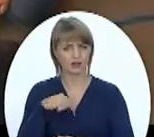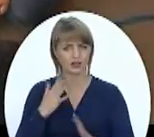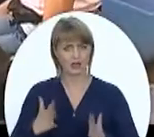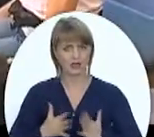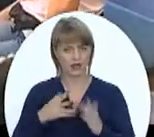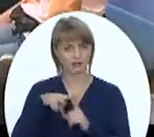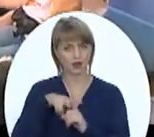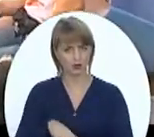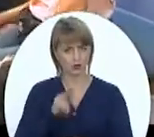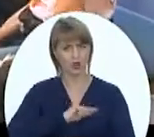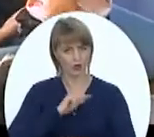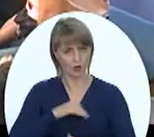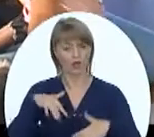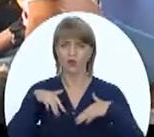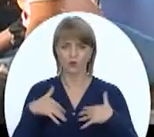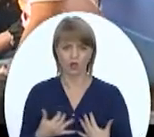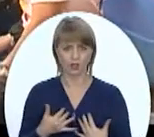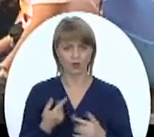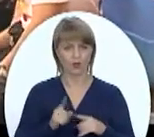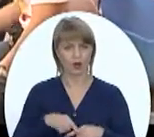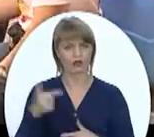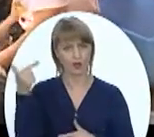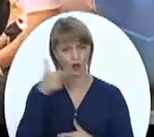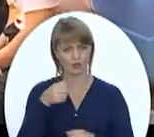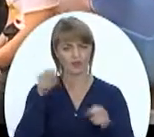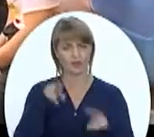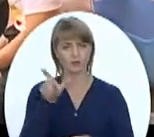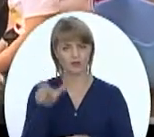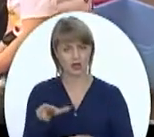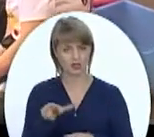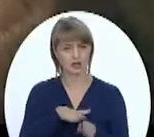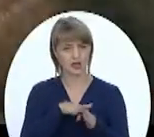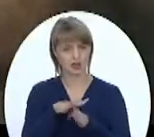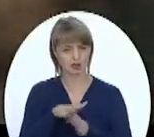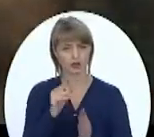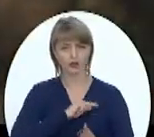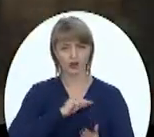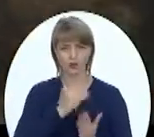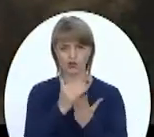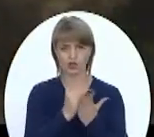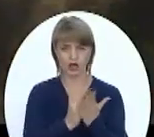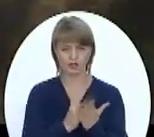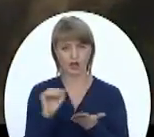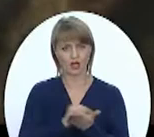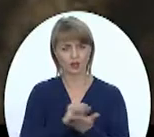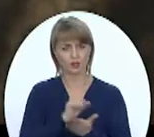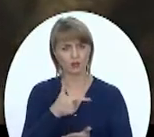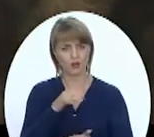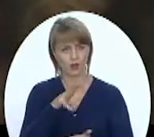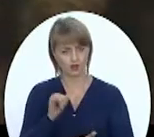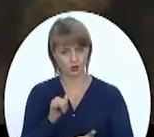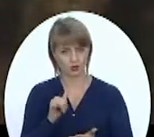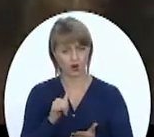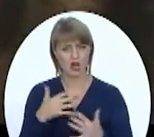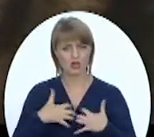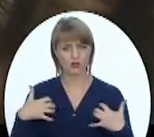она работает, а значит устает. Поэтому грамотные специалисты строго соблюдают рабочий график. Документ по ГОСТу животное